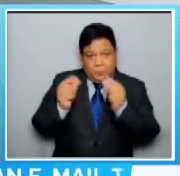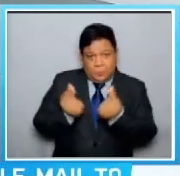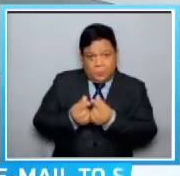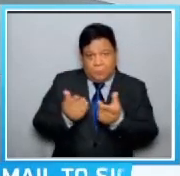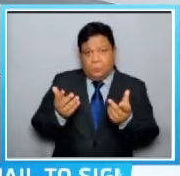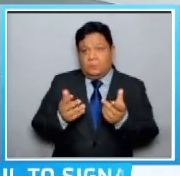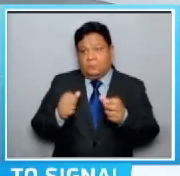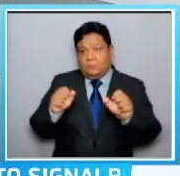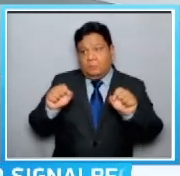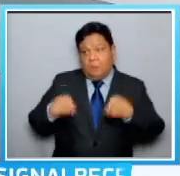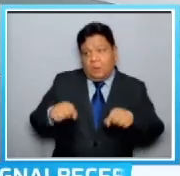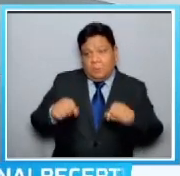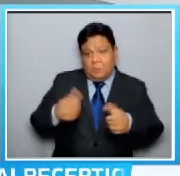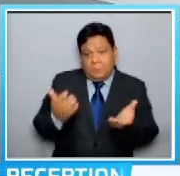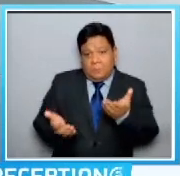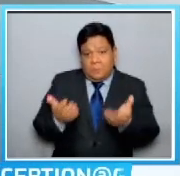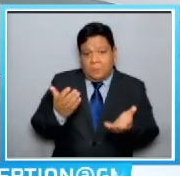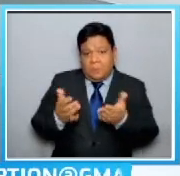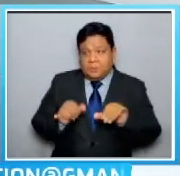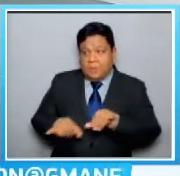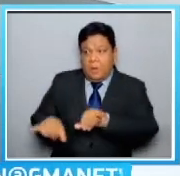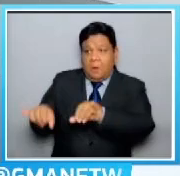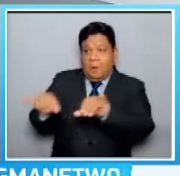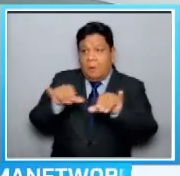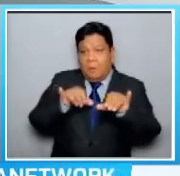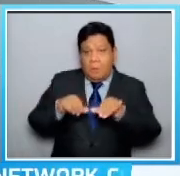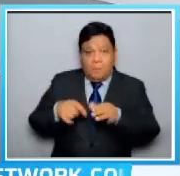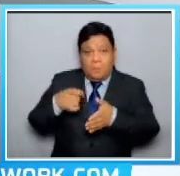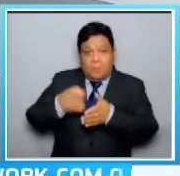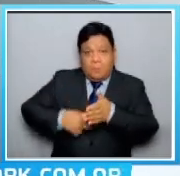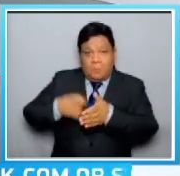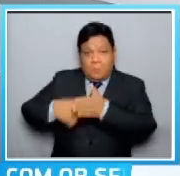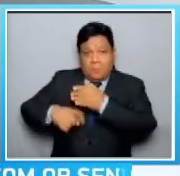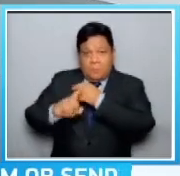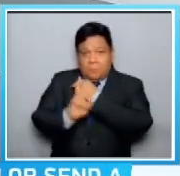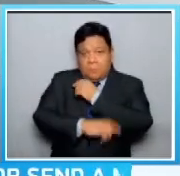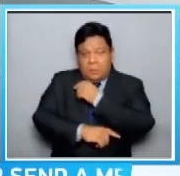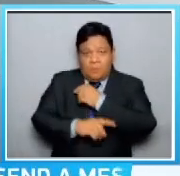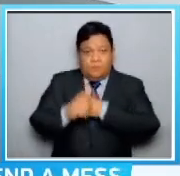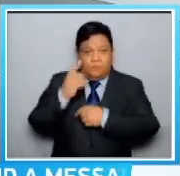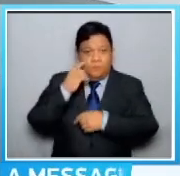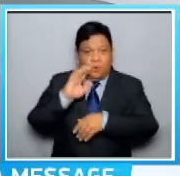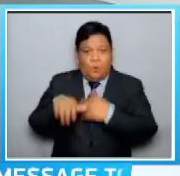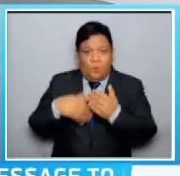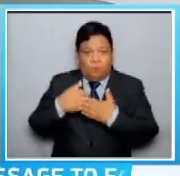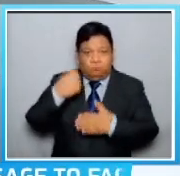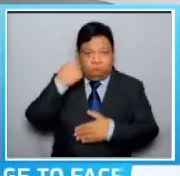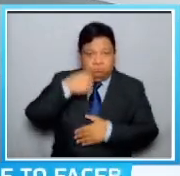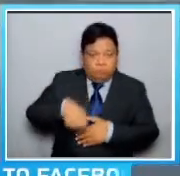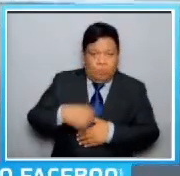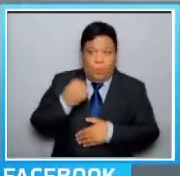kayang uniform na lamang yung singil, yung sa mga traffic violations, o kaya ibaba?